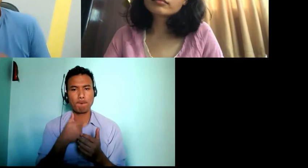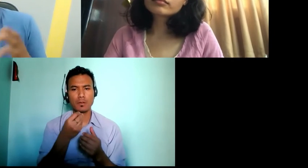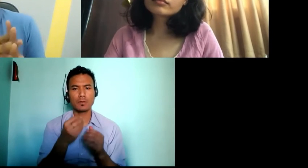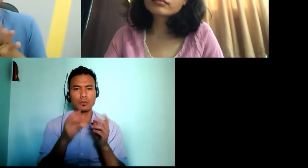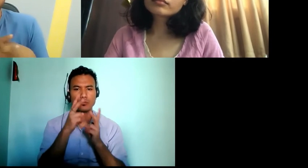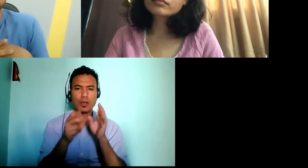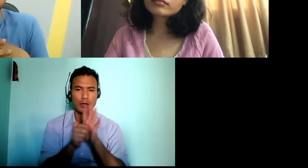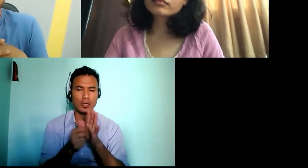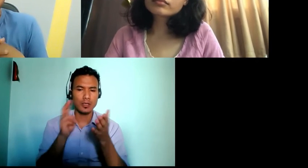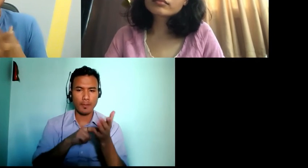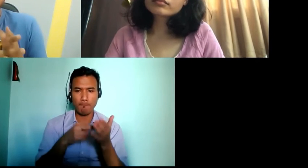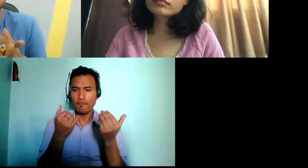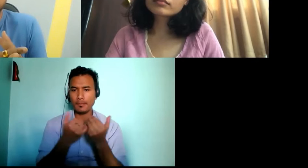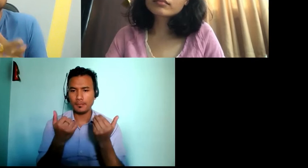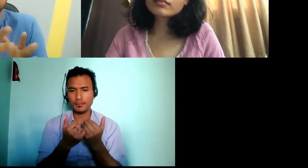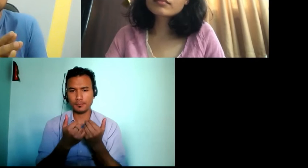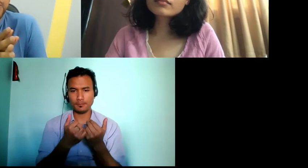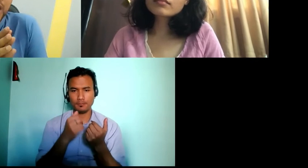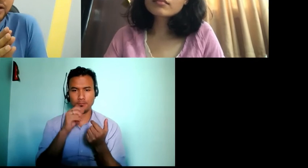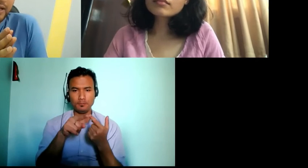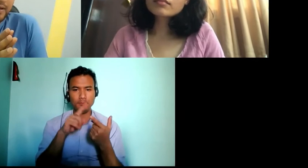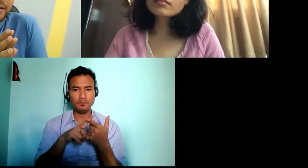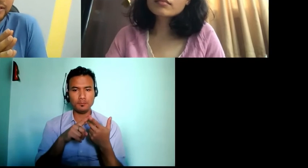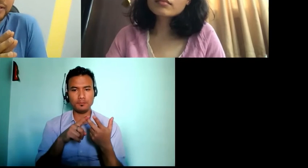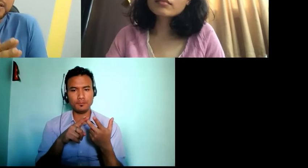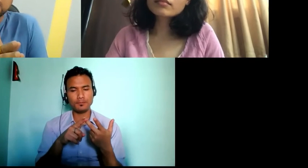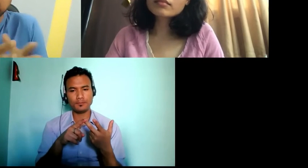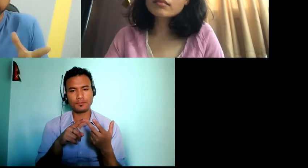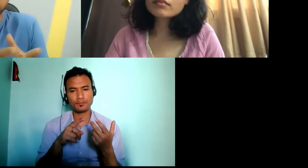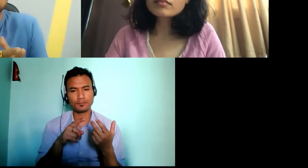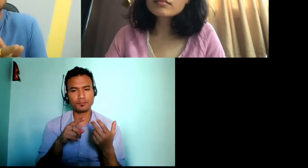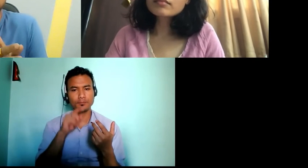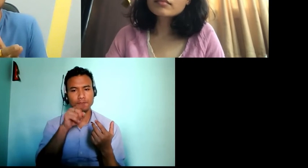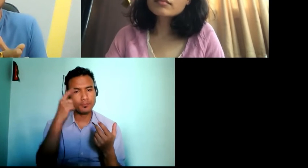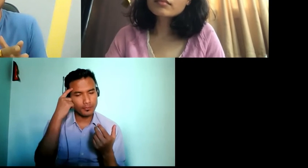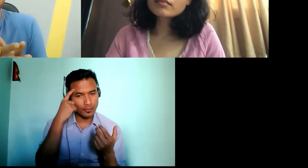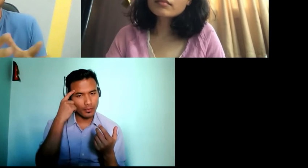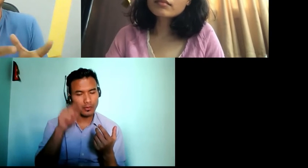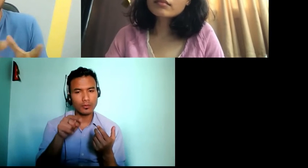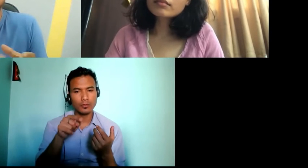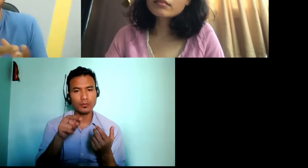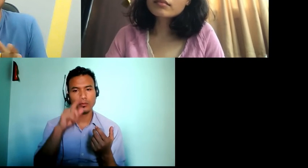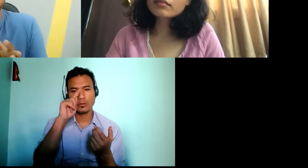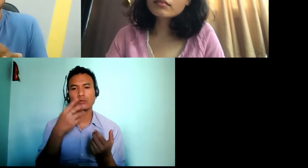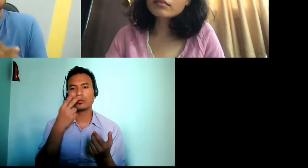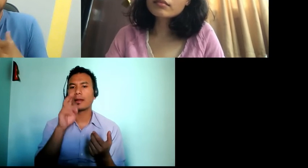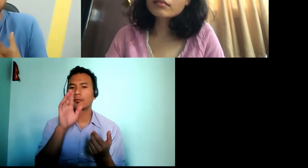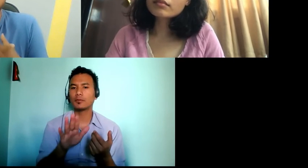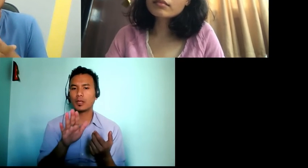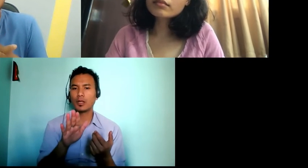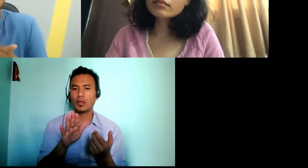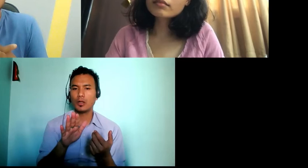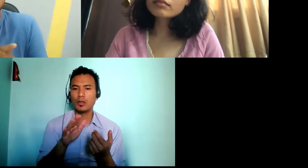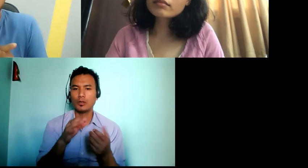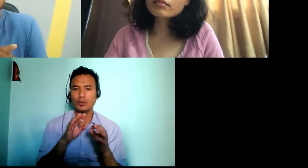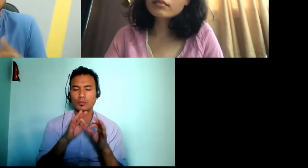कुरा बढाउँदै जाने क्रममा चाहिँ छ नि, अब मैले अलिकति भाइरस स्क्यामको पनि कुरा गरेँ होइन, तपाईँलाई के लाग्छ त यो कस्तो भइरहेको छ त यो स्क्यामहरू